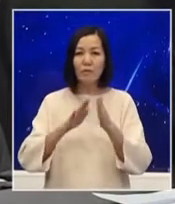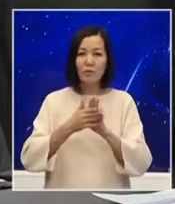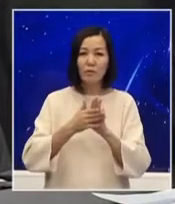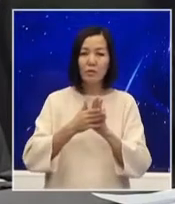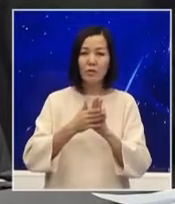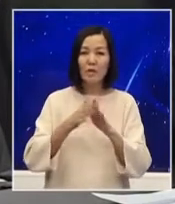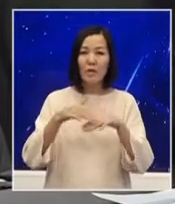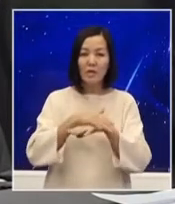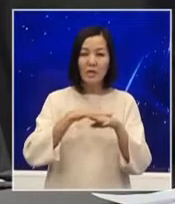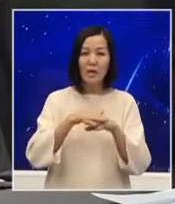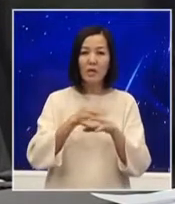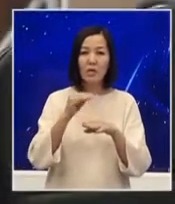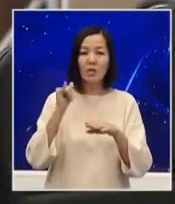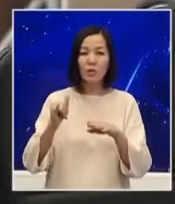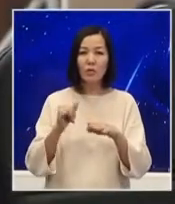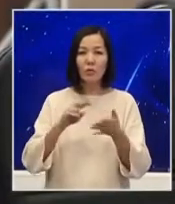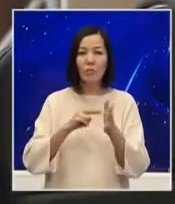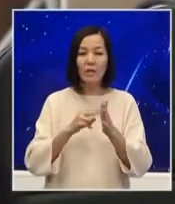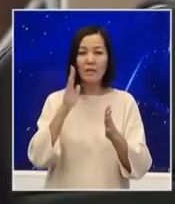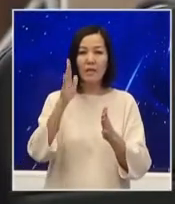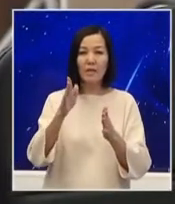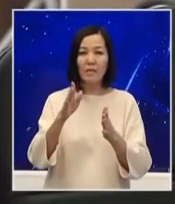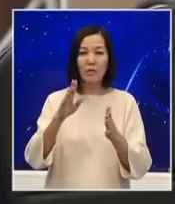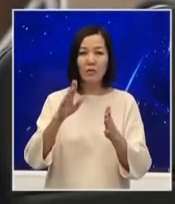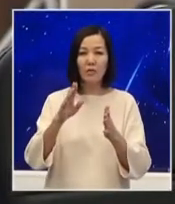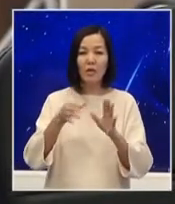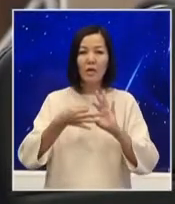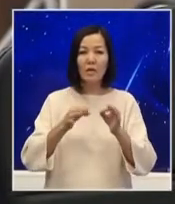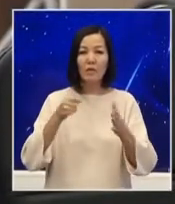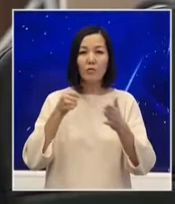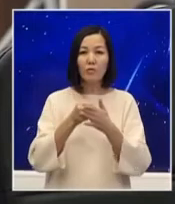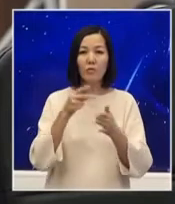социально-экономическое положение края ЖТСУ. К слову, план долгосрочной программы рассчитан до